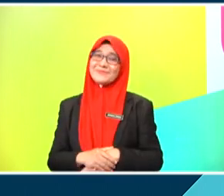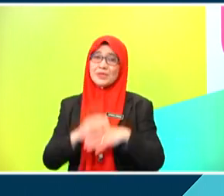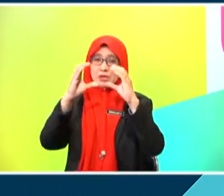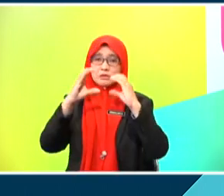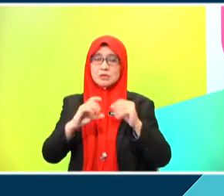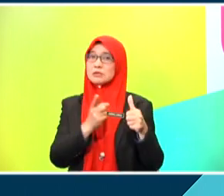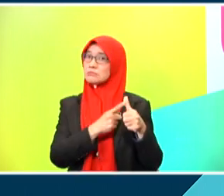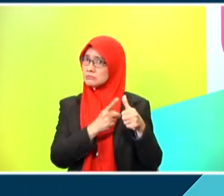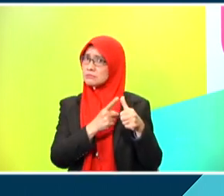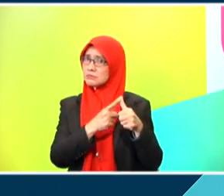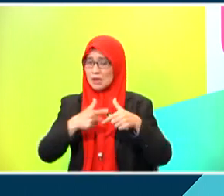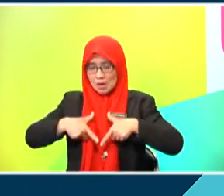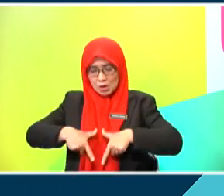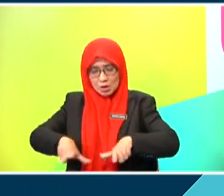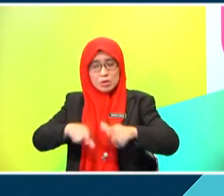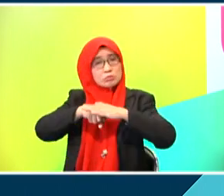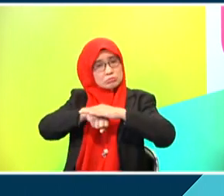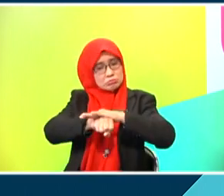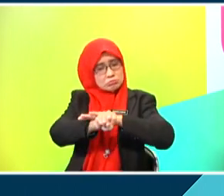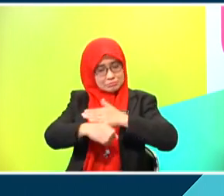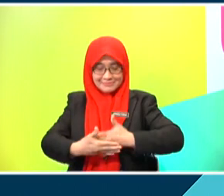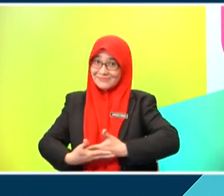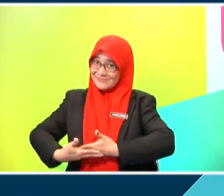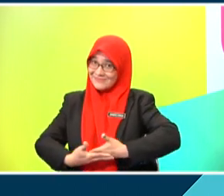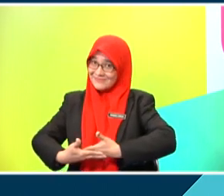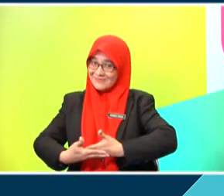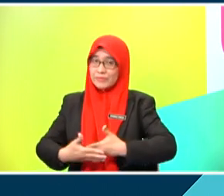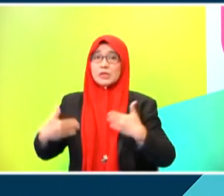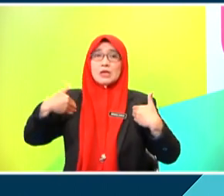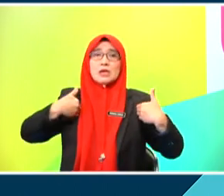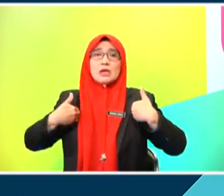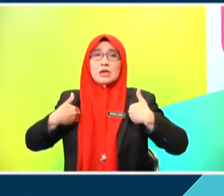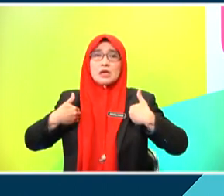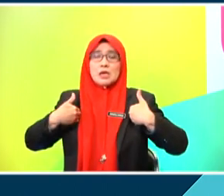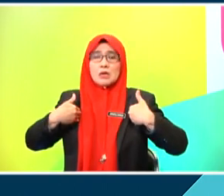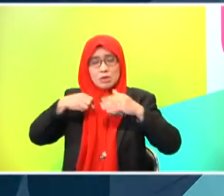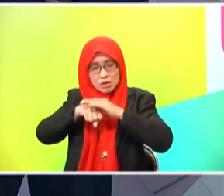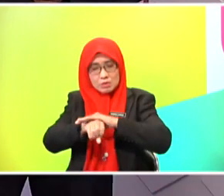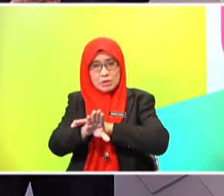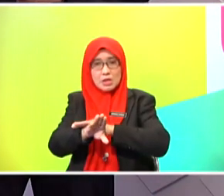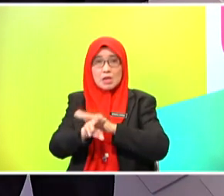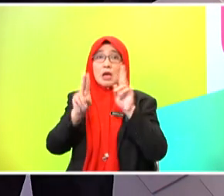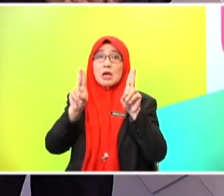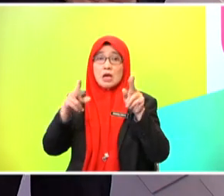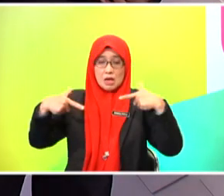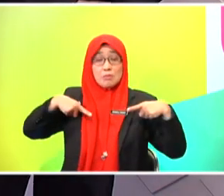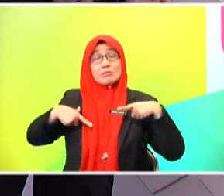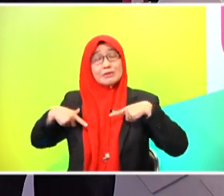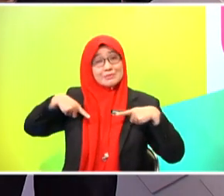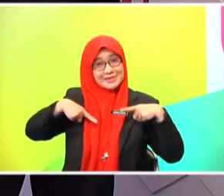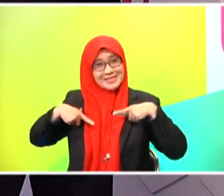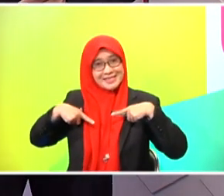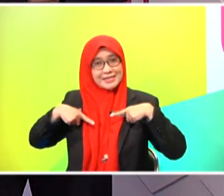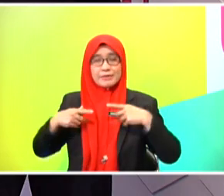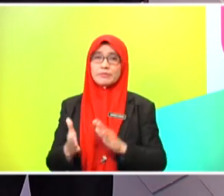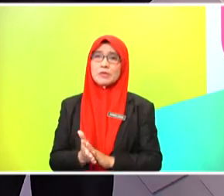Cara pertama melahirkan anak. Haiwan beranak itu mamalia.